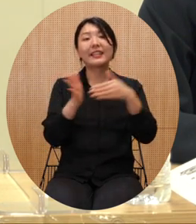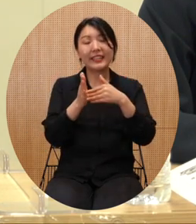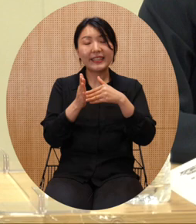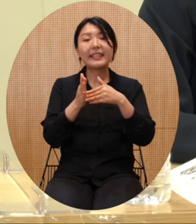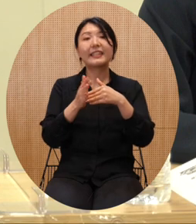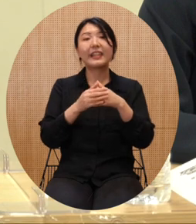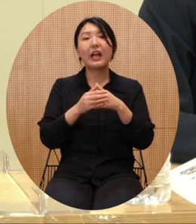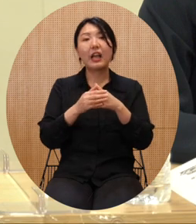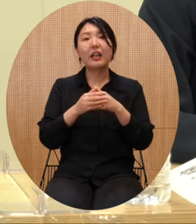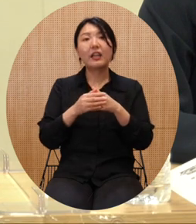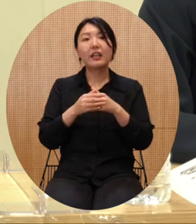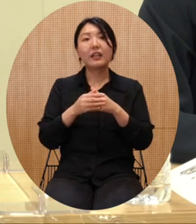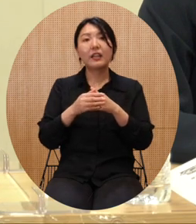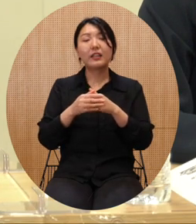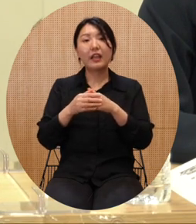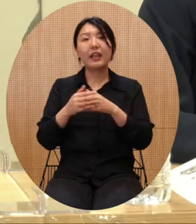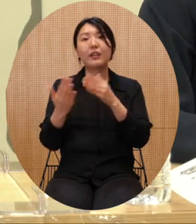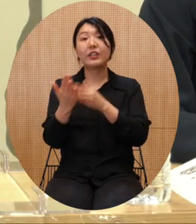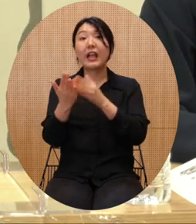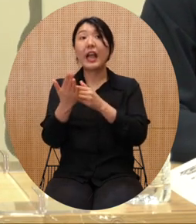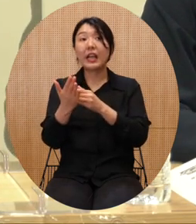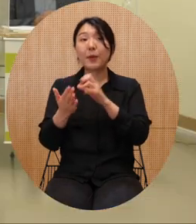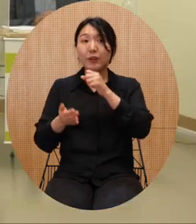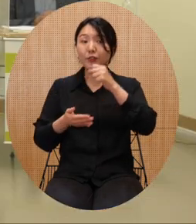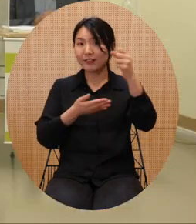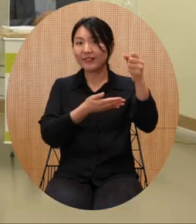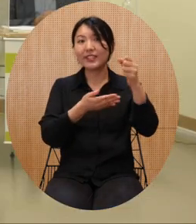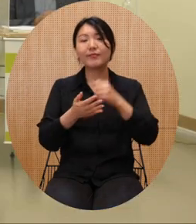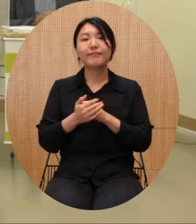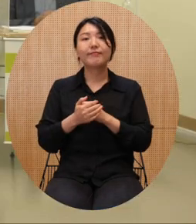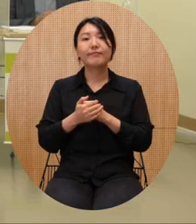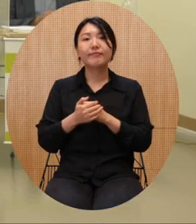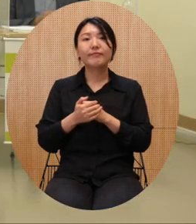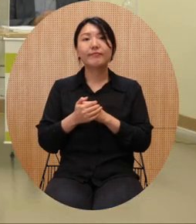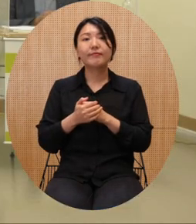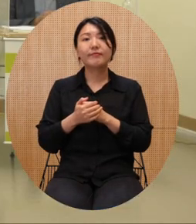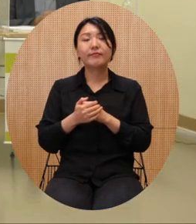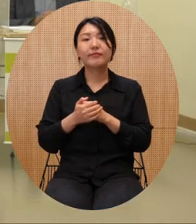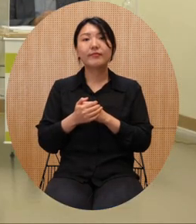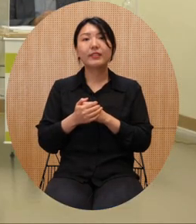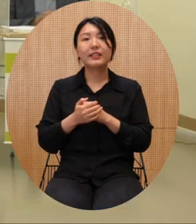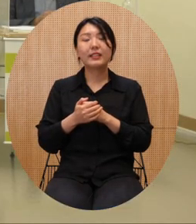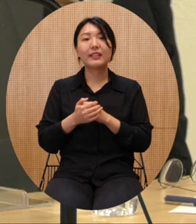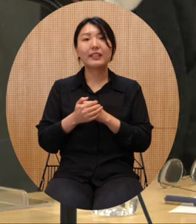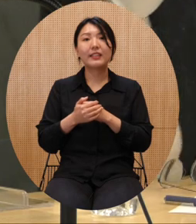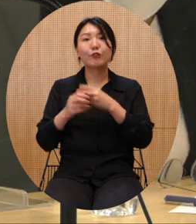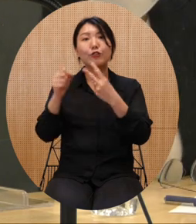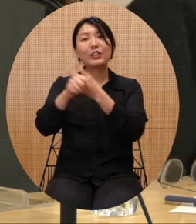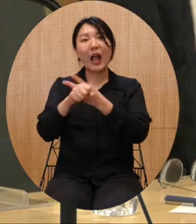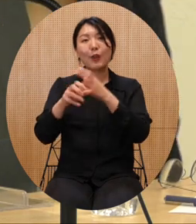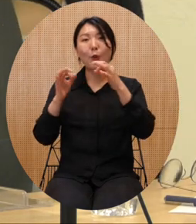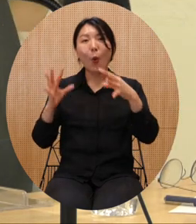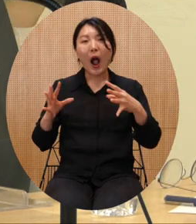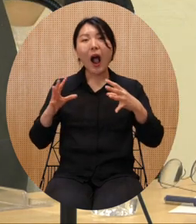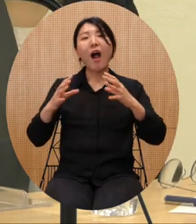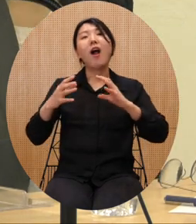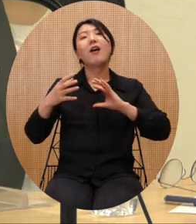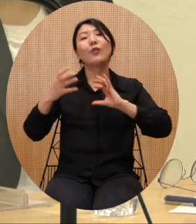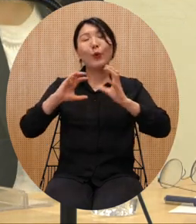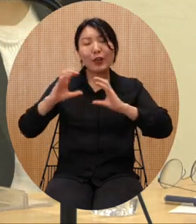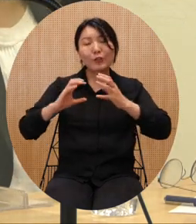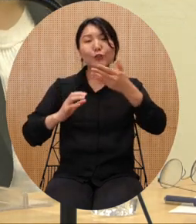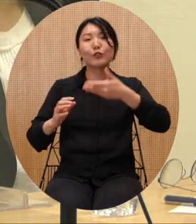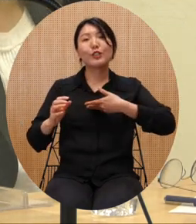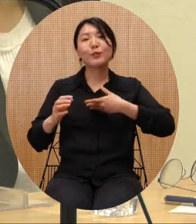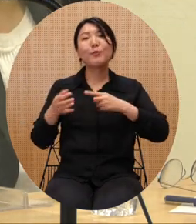마무리하고요. 다시 사회자에게 마이크를 넘기겠습니다. 예. 두 시간여 동안 열띤 토론을